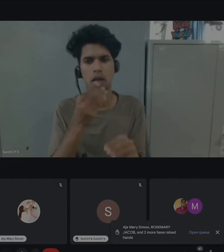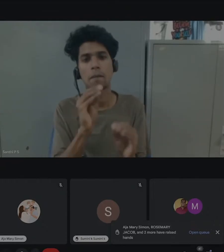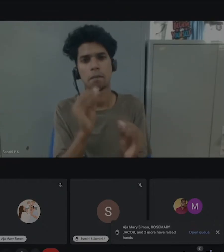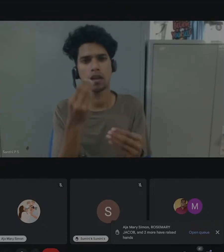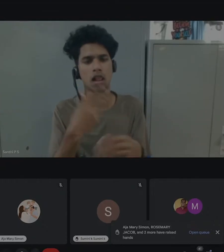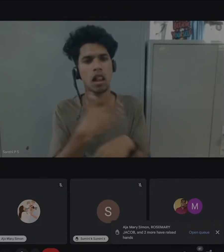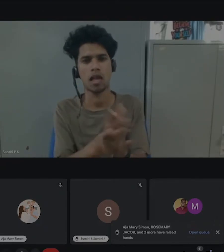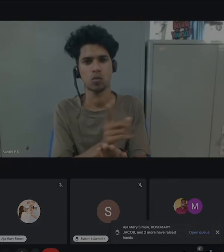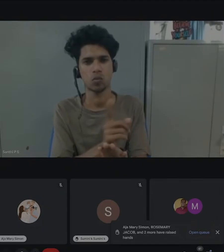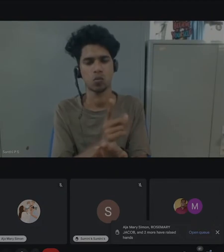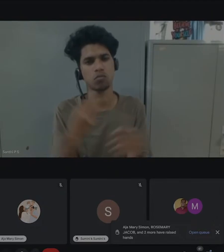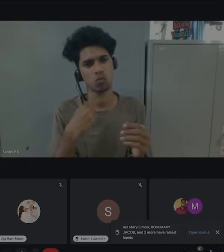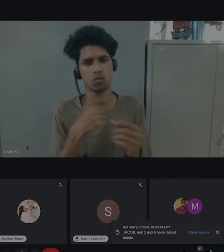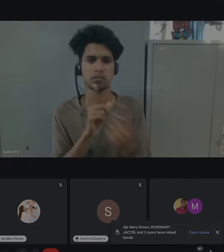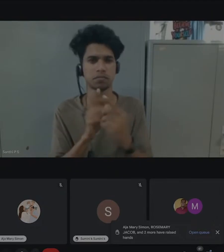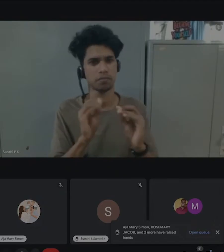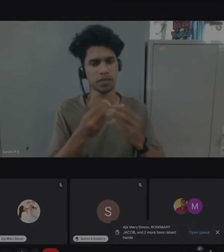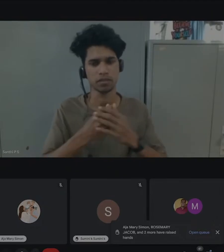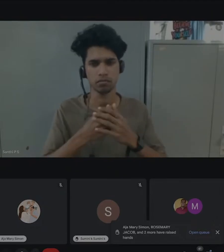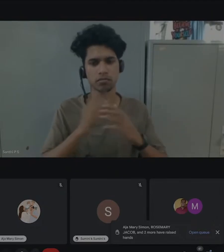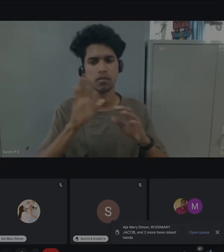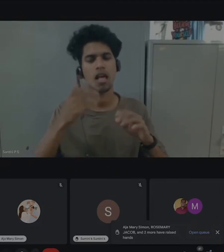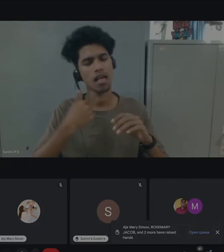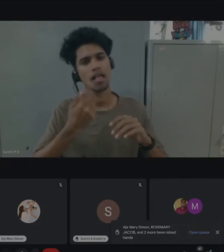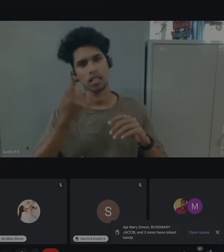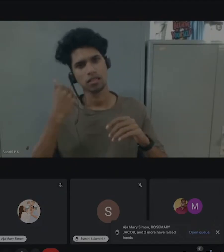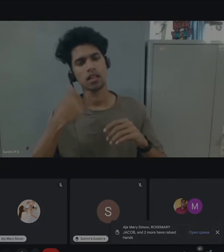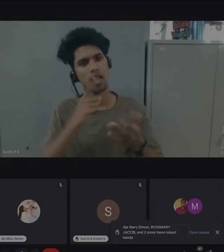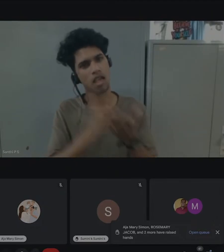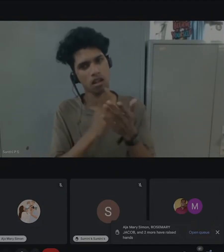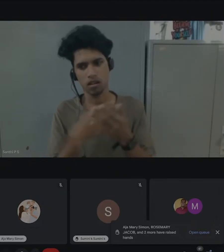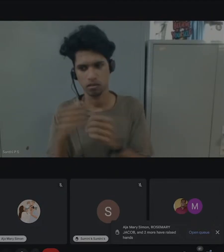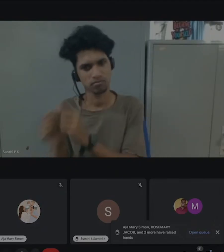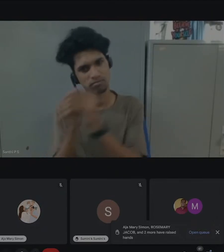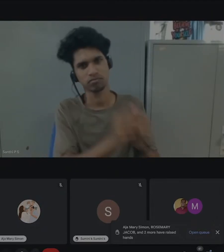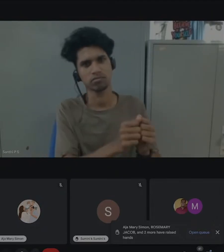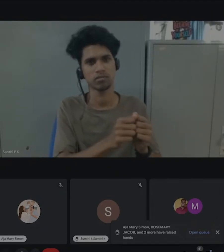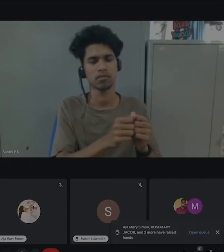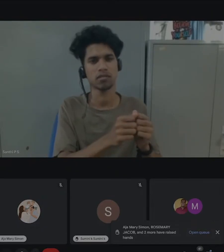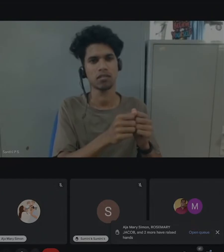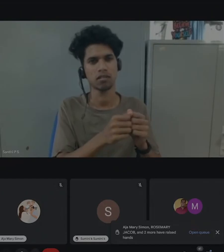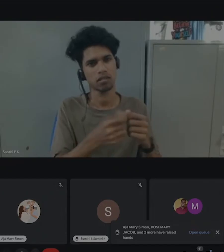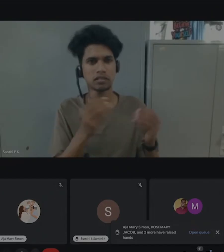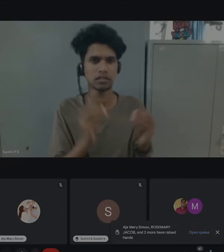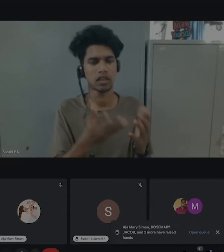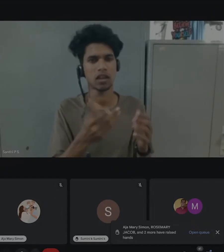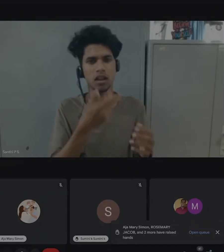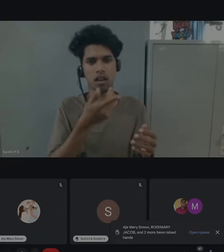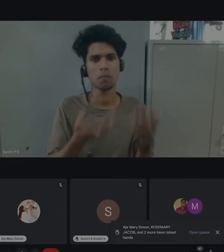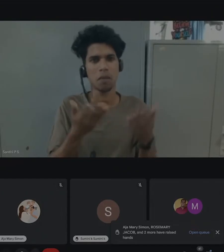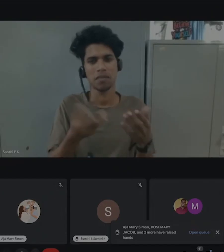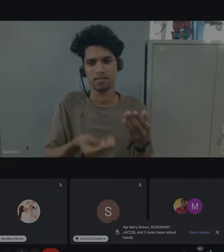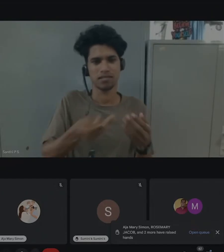വൈകിക്കണ്ട. ആണല്ലേ? അപ്പൊ ഇന്നലെ തൊട്ട് ഞങ്ങളിങ്ങനെ അംഗനവാടി വിട്ട് തുടങ്ങിയിട്ടുണ്ട്. ഇപ്പൊ ഇനി പിള്ളേരായിട്ട് മിങ്കിൾ ചെയ്യാൻ ഇത് കഴിയുമ്പോ ഒന്ന്